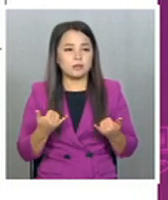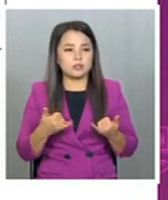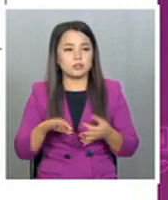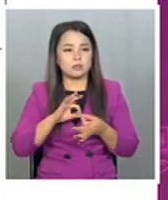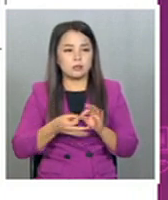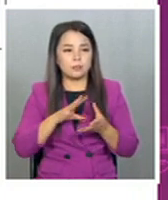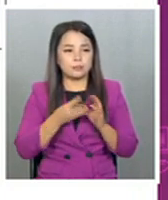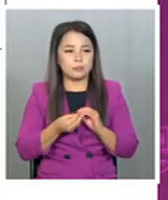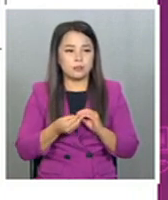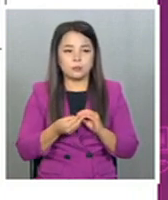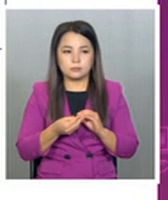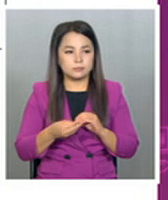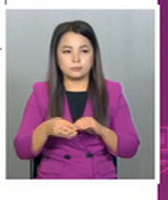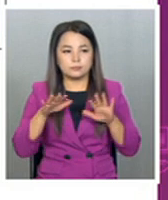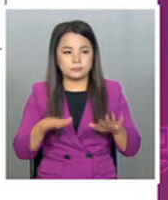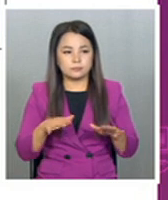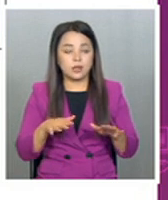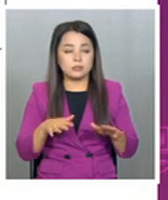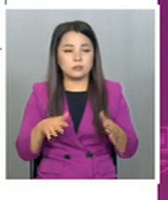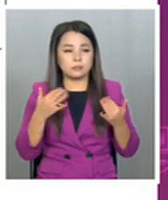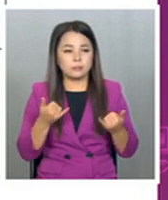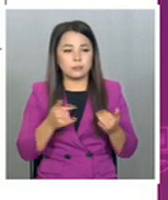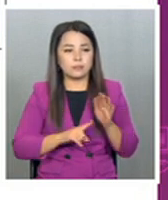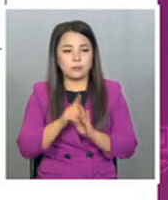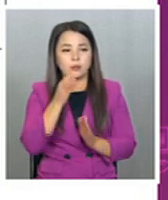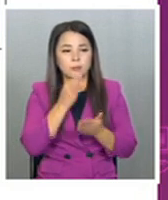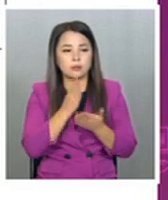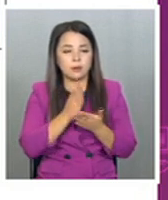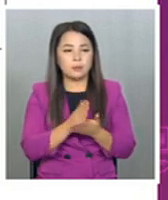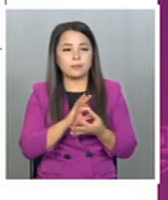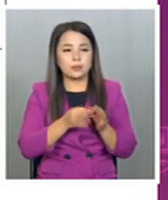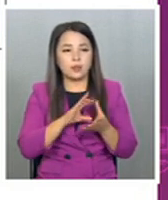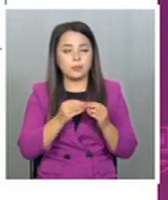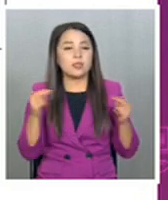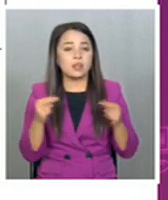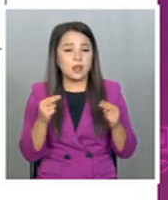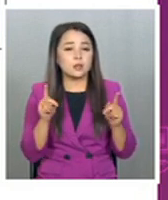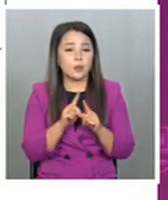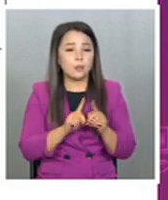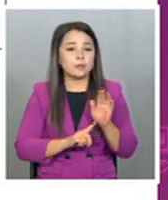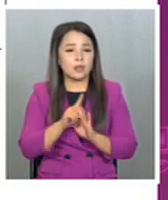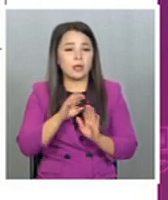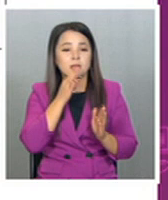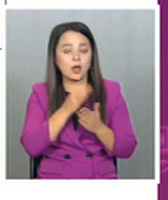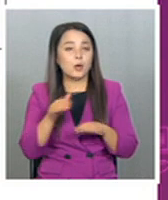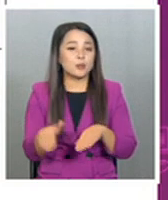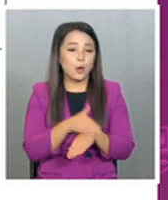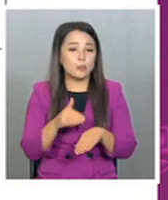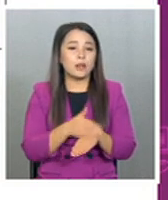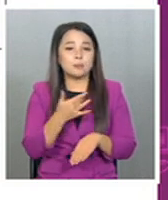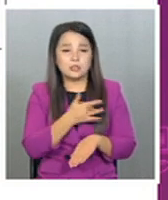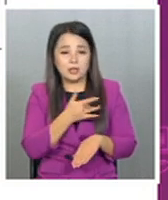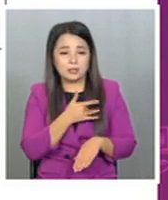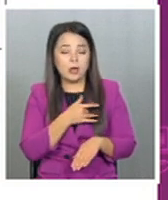сказкам. Узнал. Милосердный поступок императора, свидетельствующий о его добром сердце.